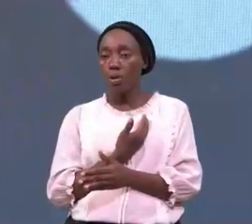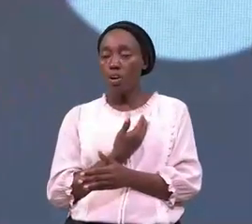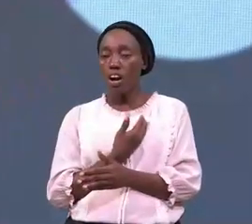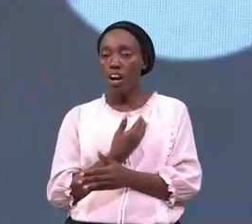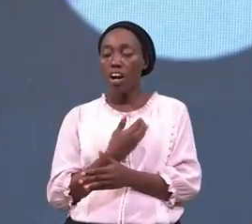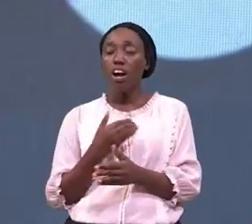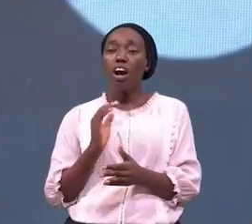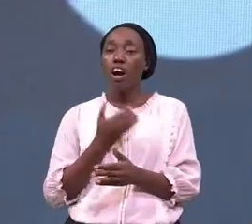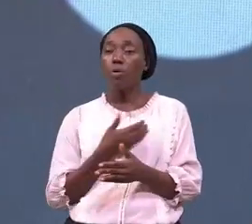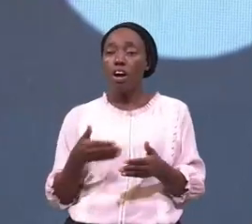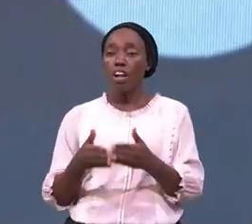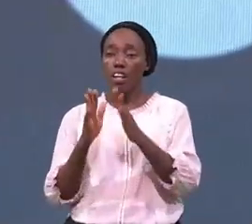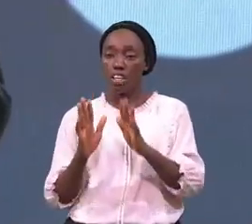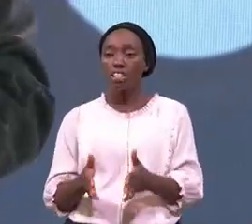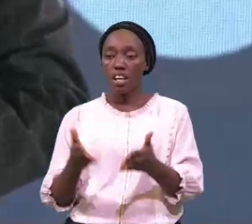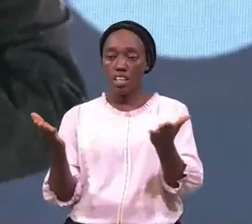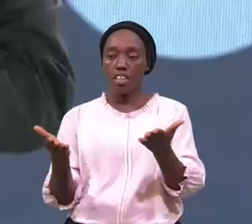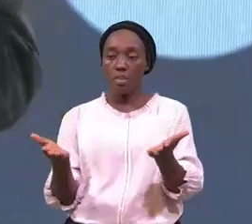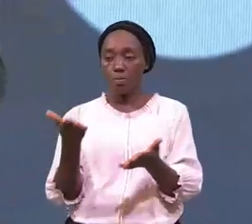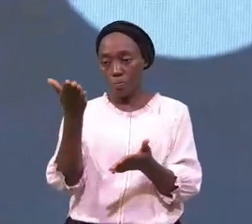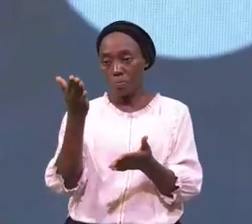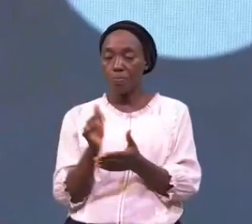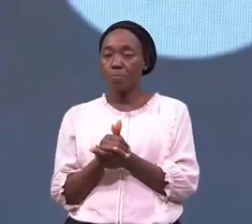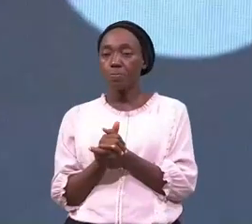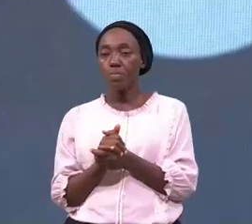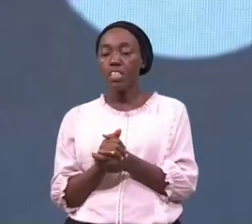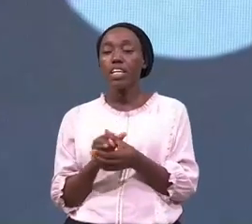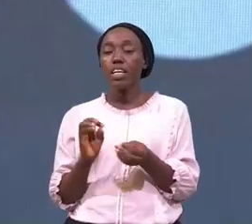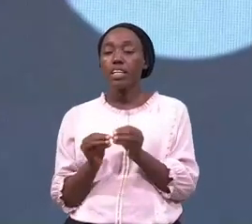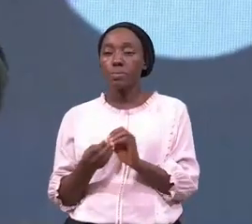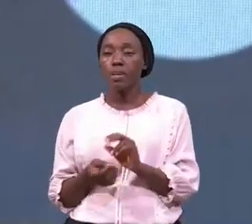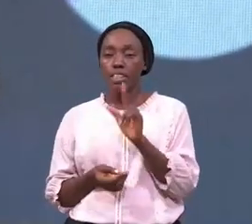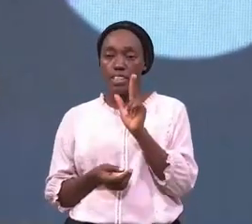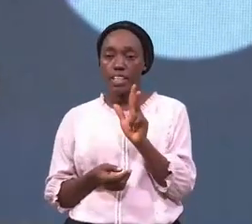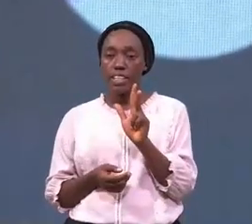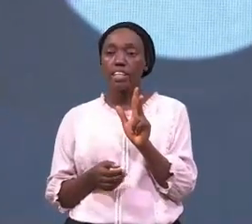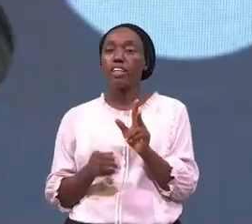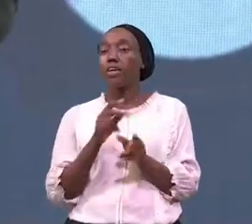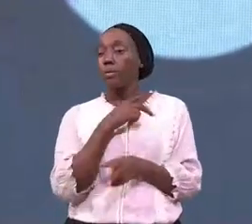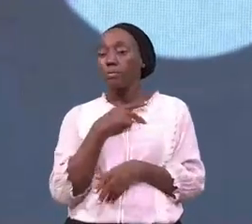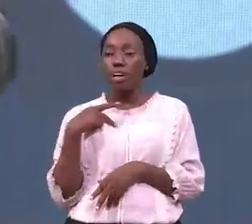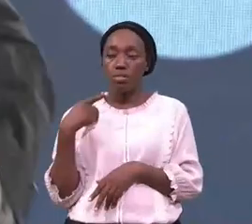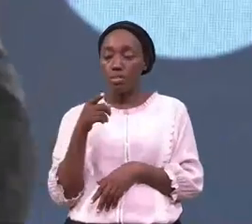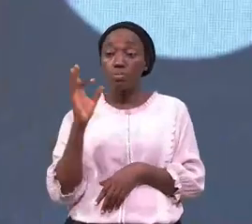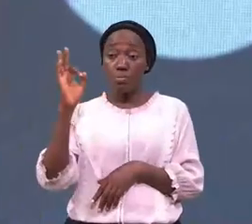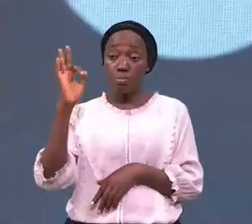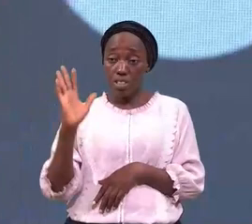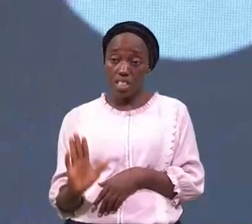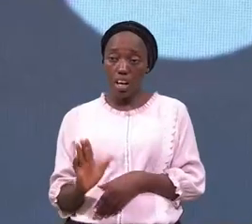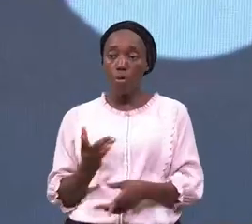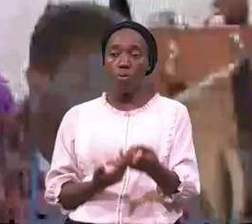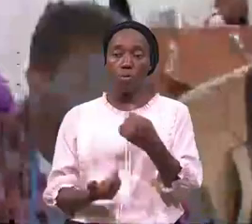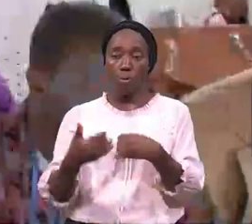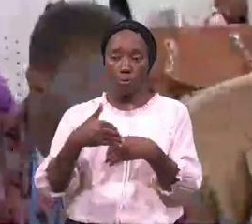sera dirigée par notre pasteur coordonnateur de la zone. Troisièmement, moi-même, je reviendrai prier pour